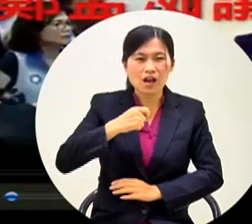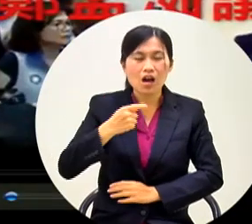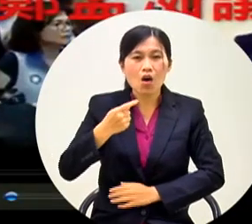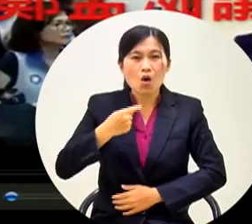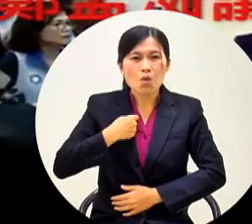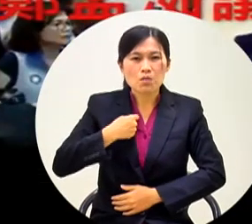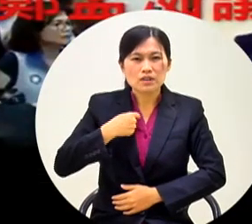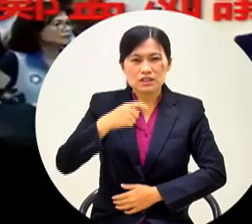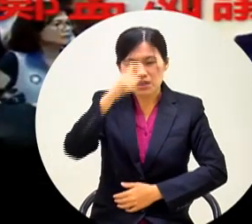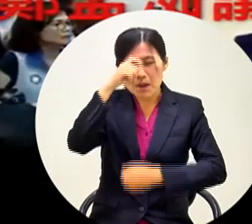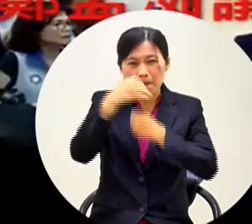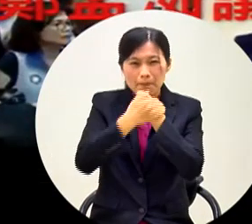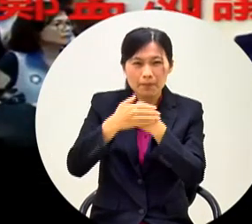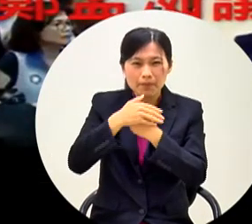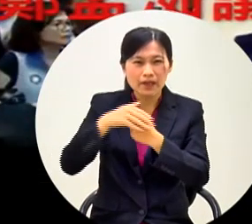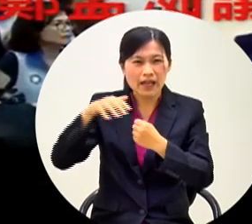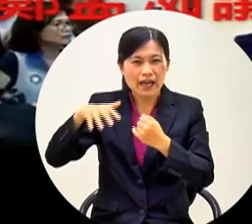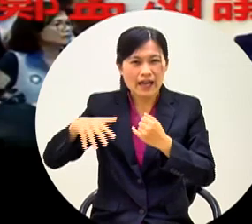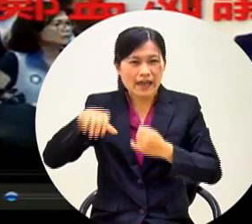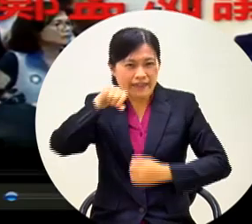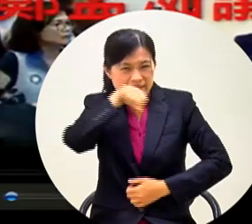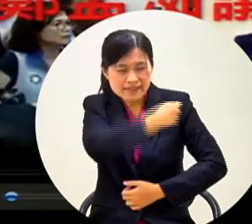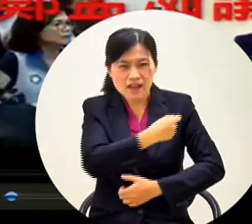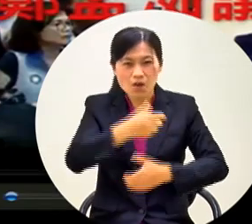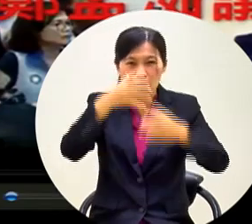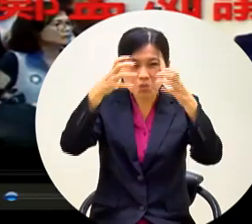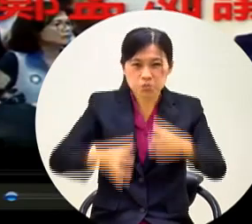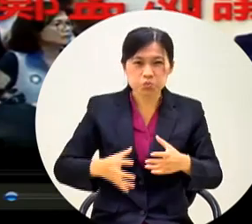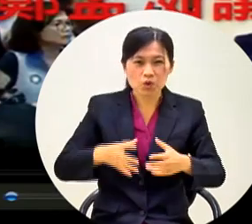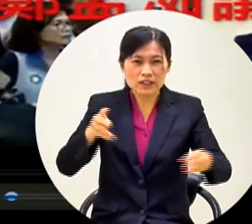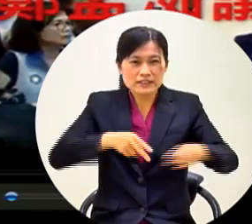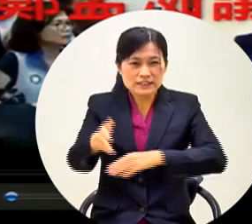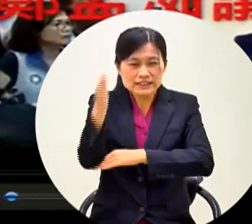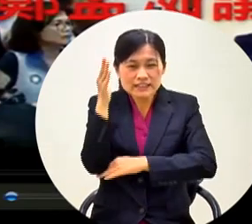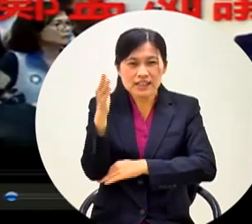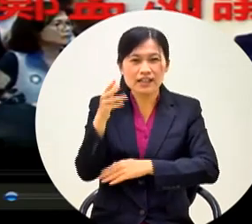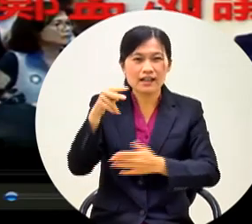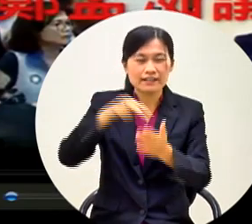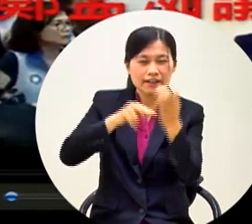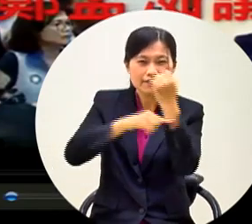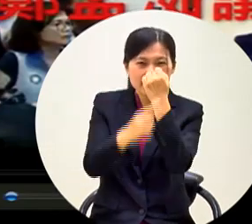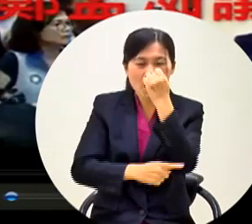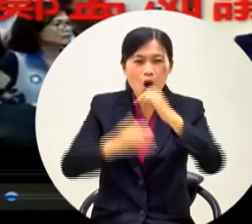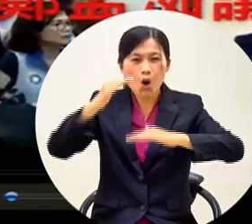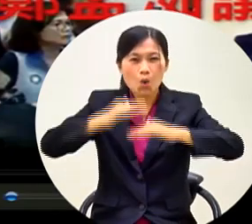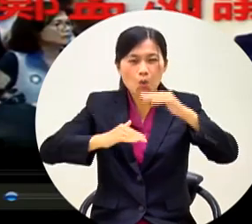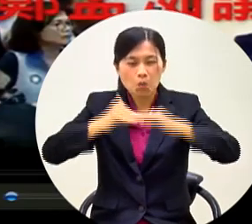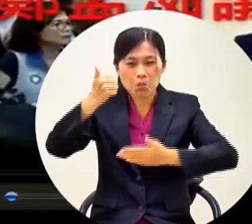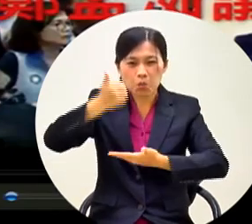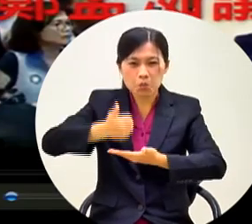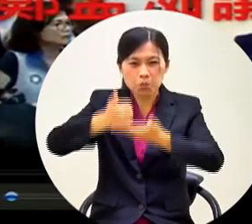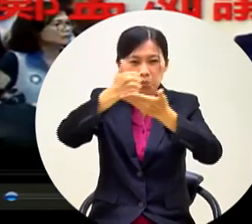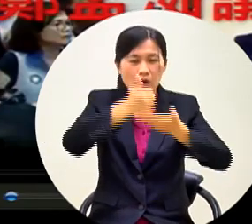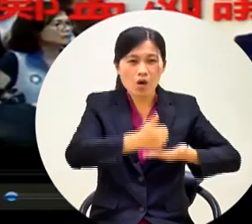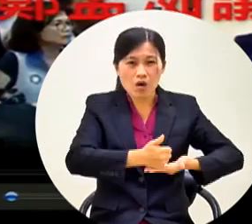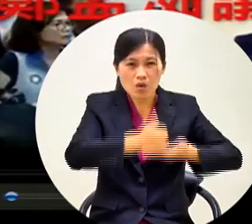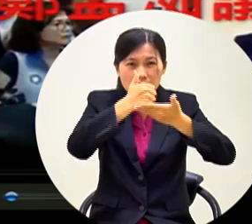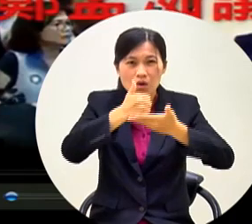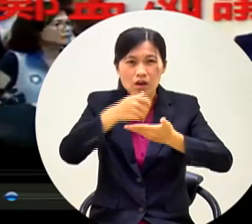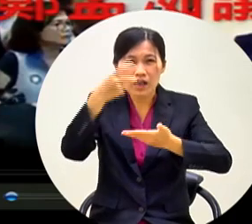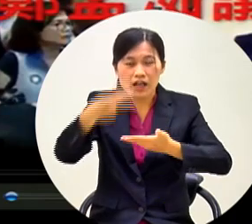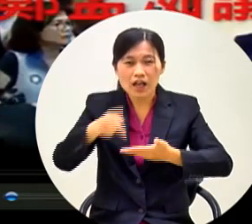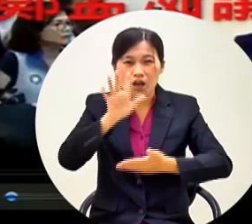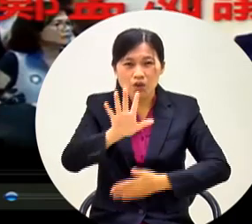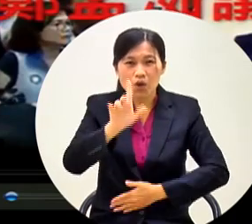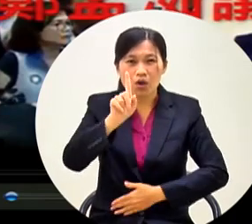起来的行政、立法互相尊重，还有审议预算，还有我